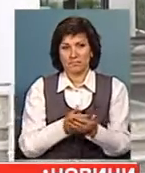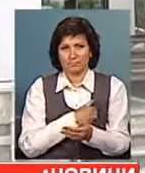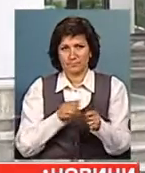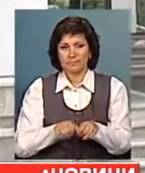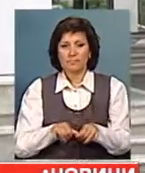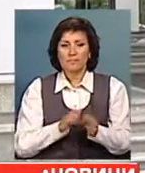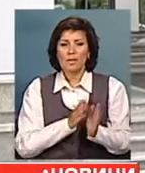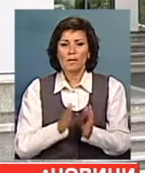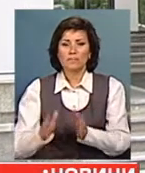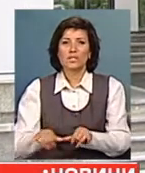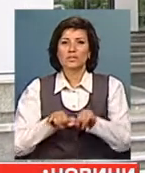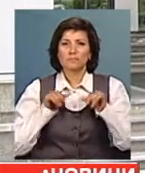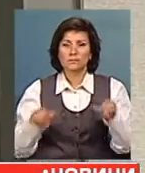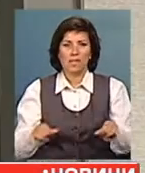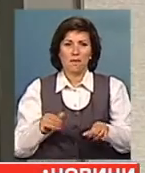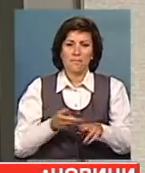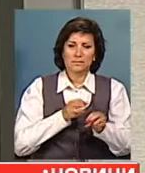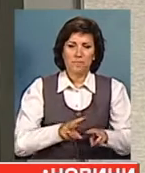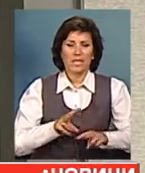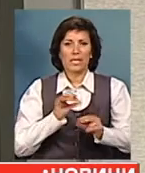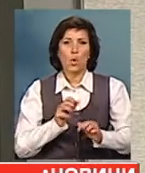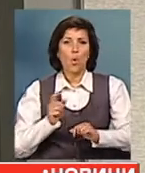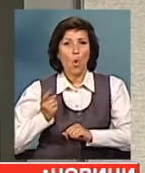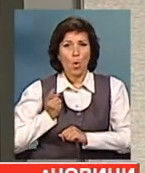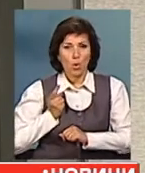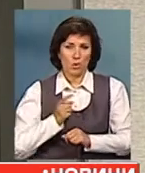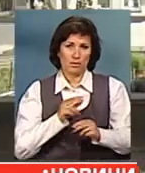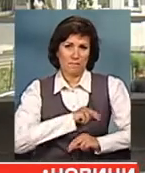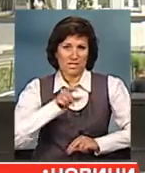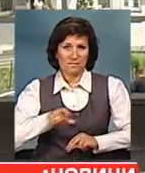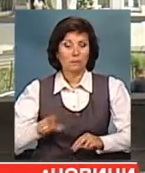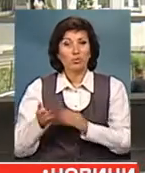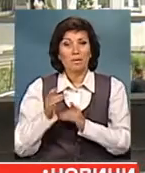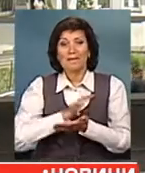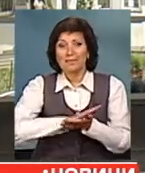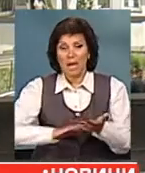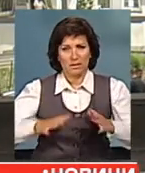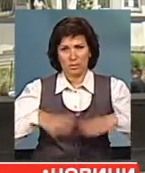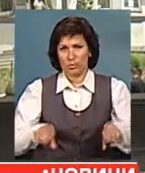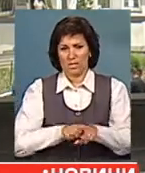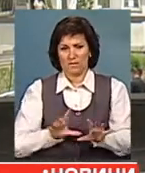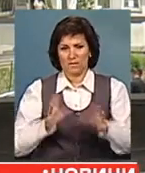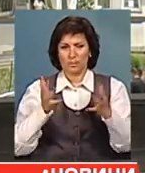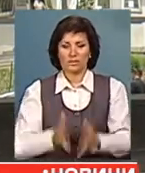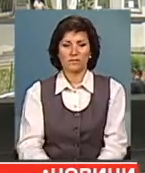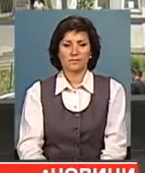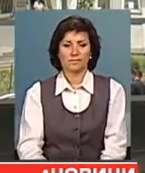посилити режим безпеки і охорони працівників, щоб надалі уникнути таких випадків. Володимир Карабан, Юрій Анісімов. Новини на Першому.